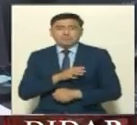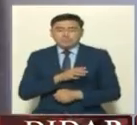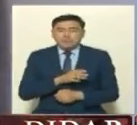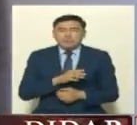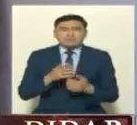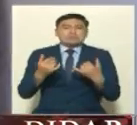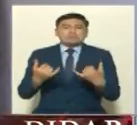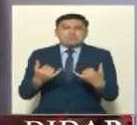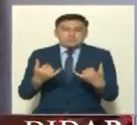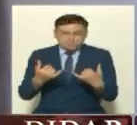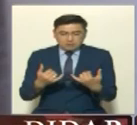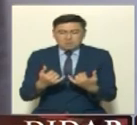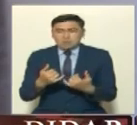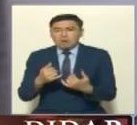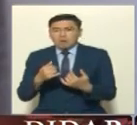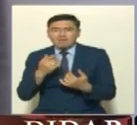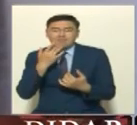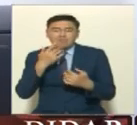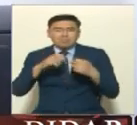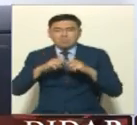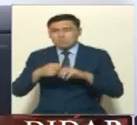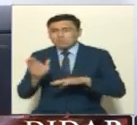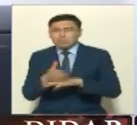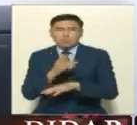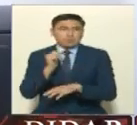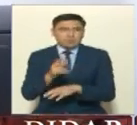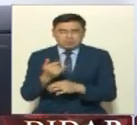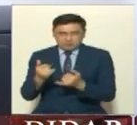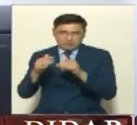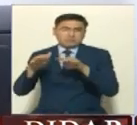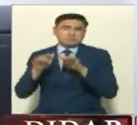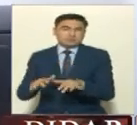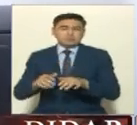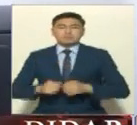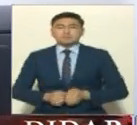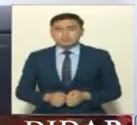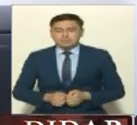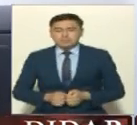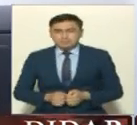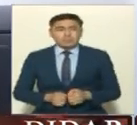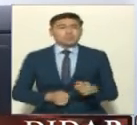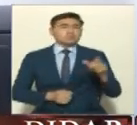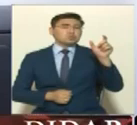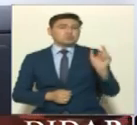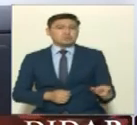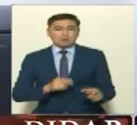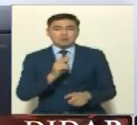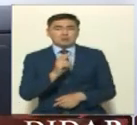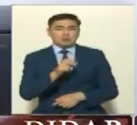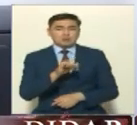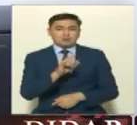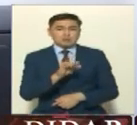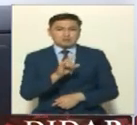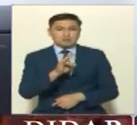в настоящее время принимаются меры для их устранения. Борышкер Калининның заңды өкілі Калинина Янаның